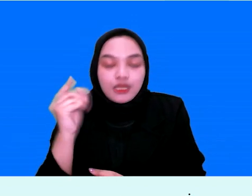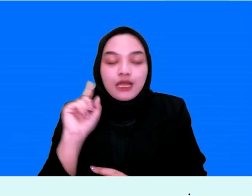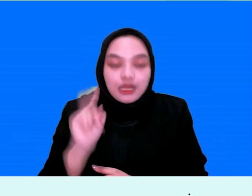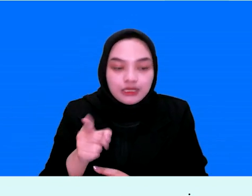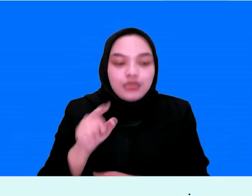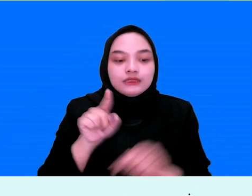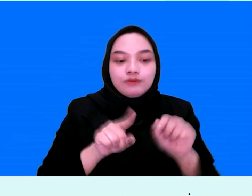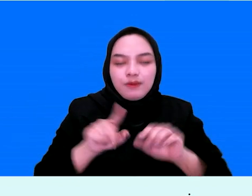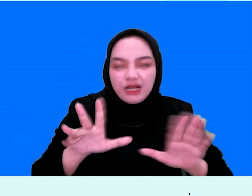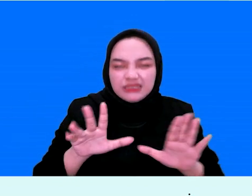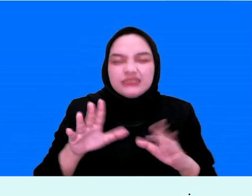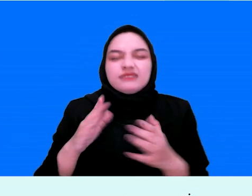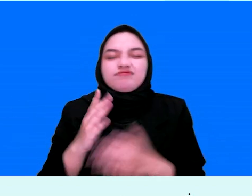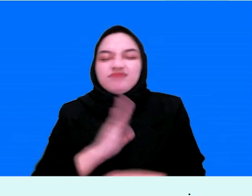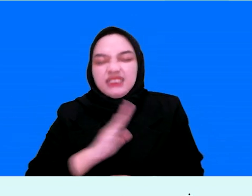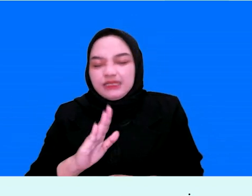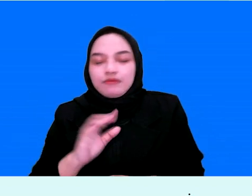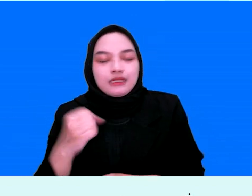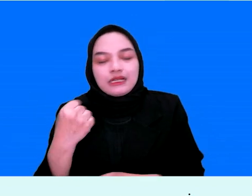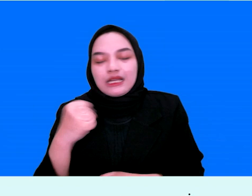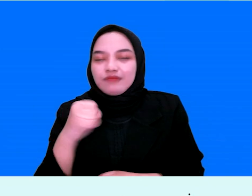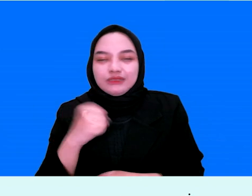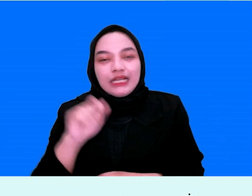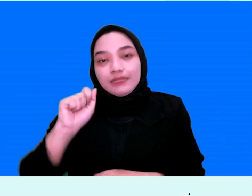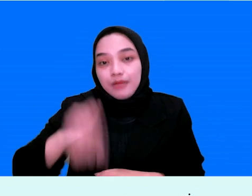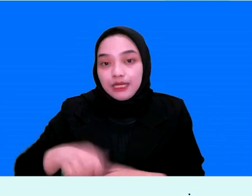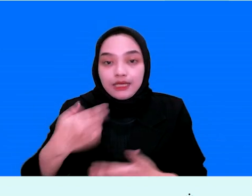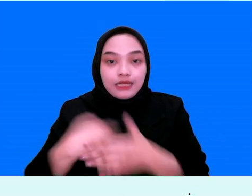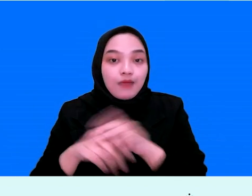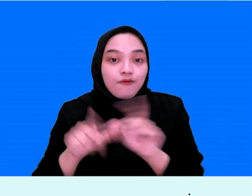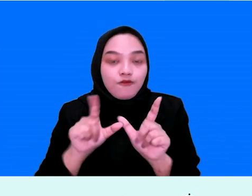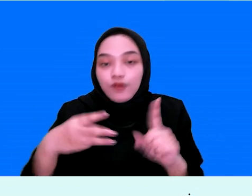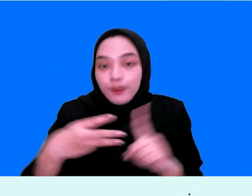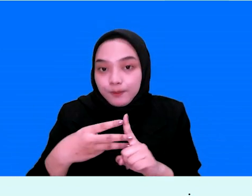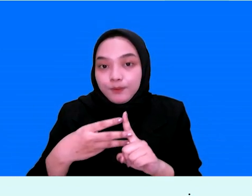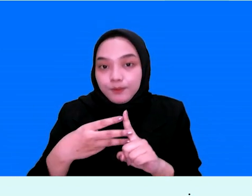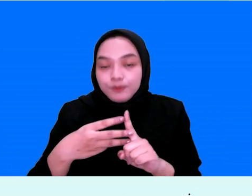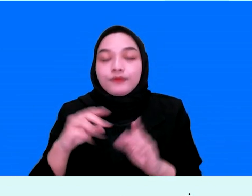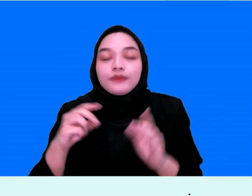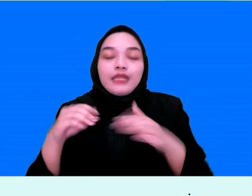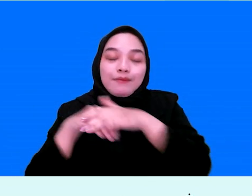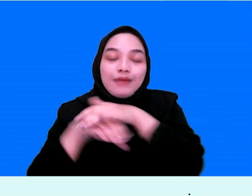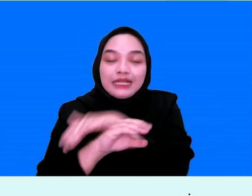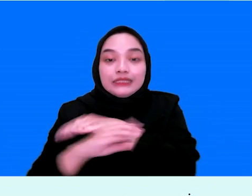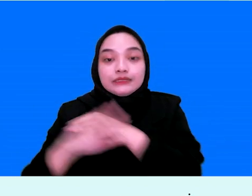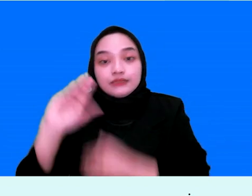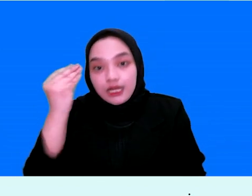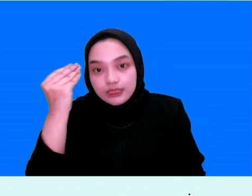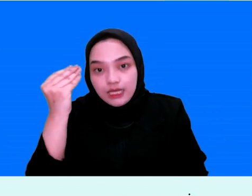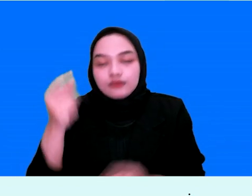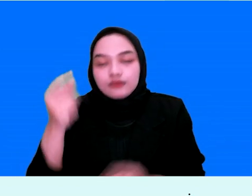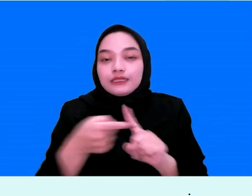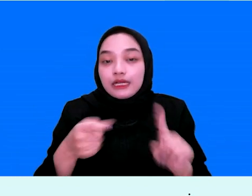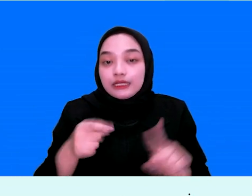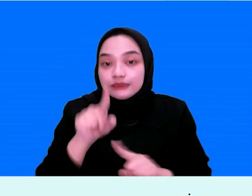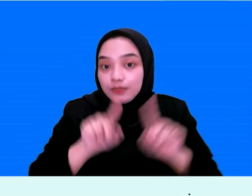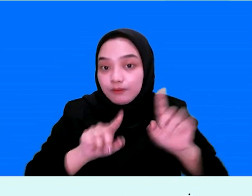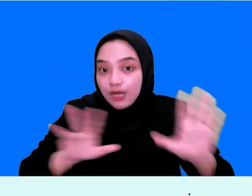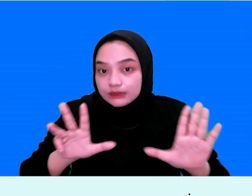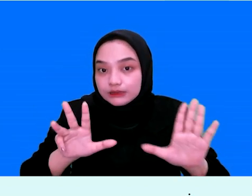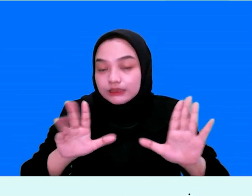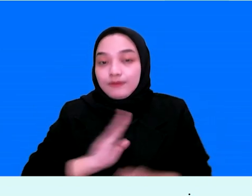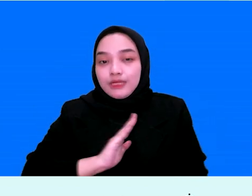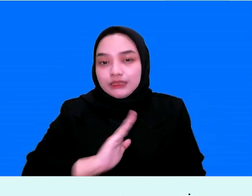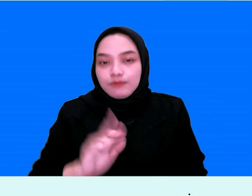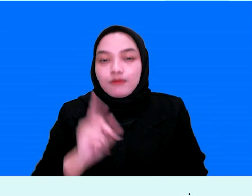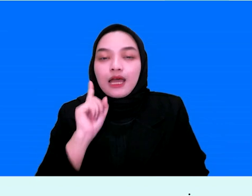prinsipal yang tidak applicable untuk aplikasi websitenya, sorry, untuk website MRT Jakarta. Nah, dari 19 prinsip